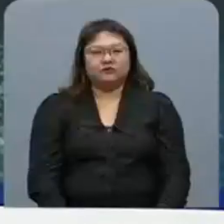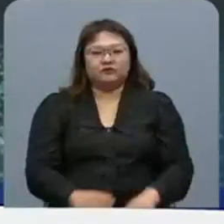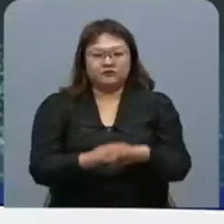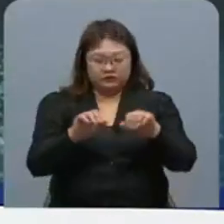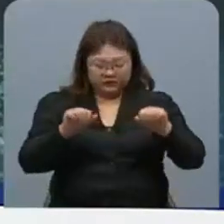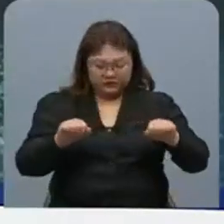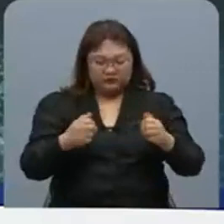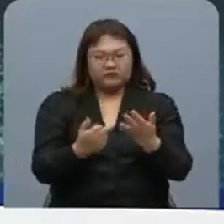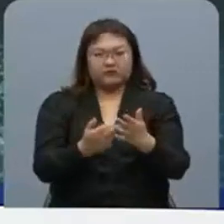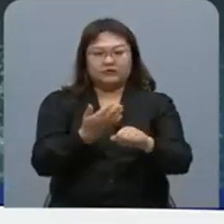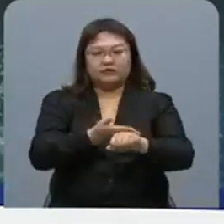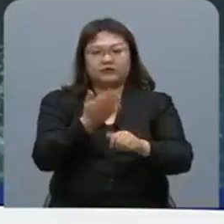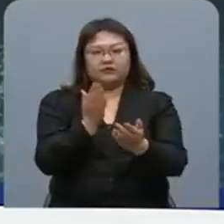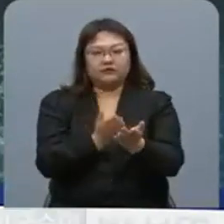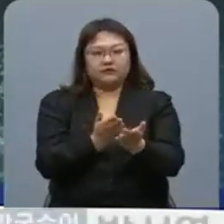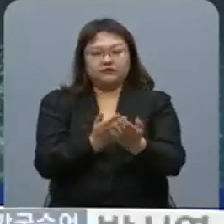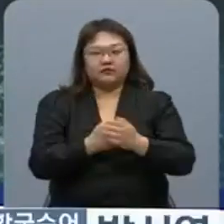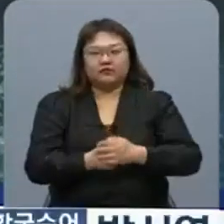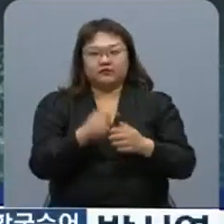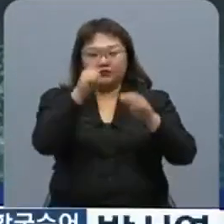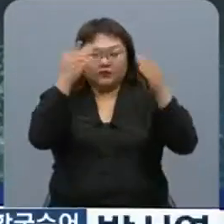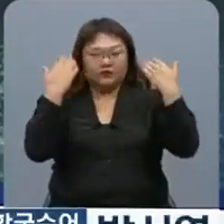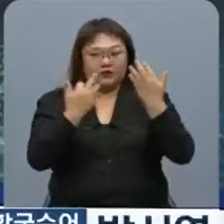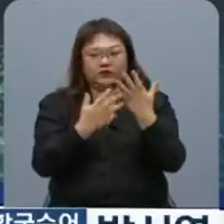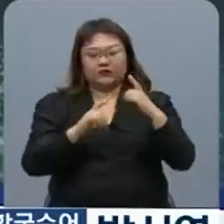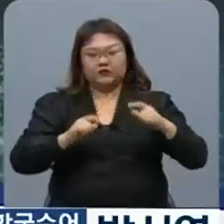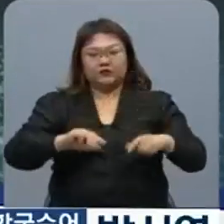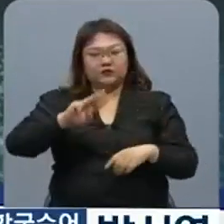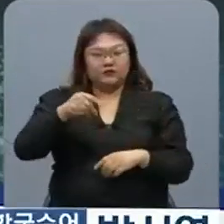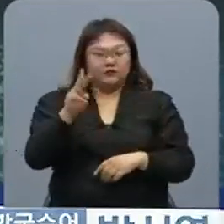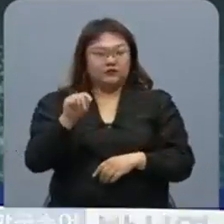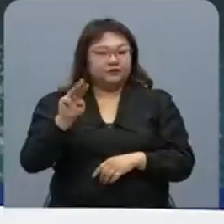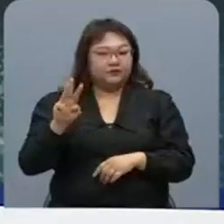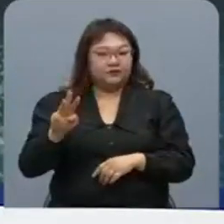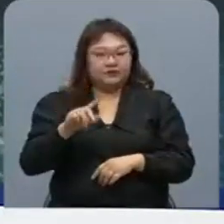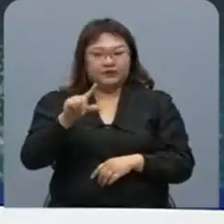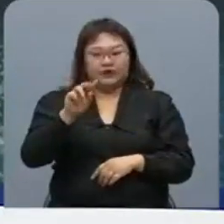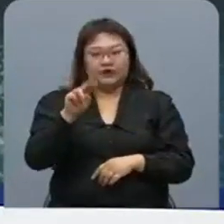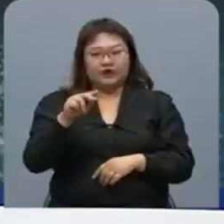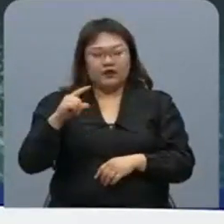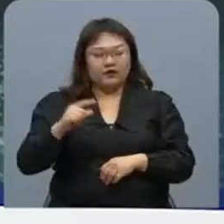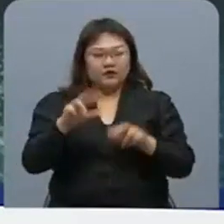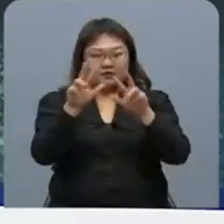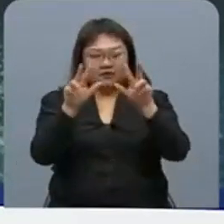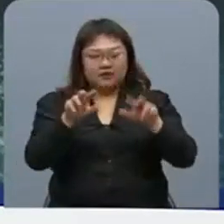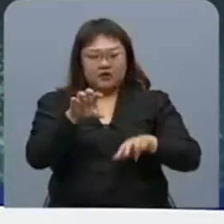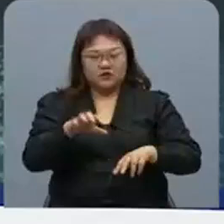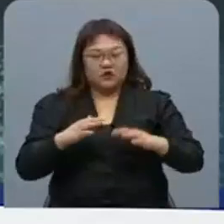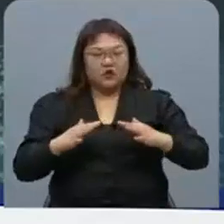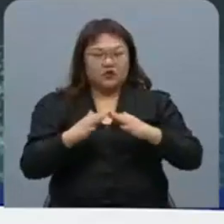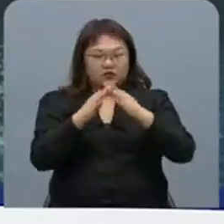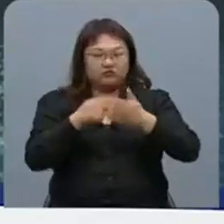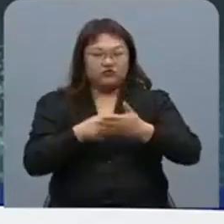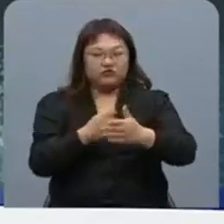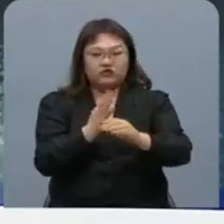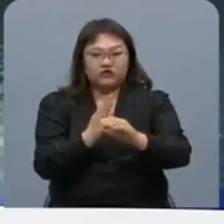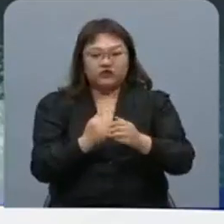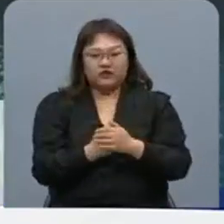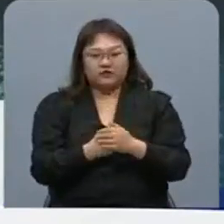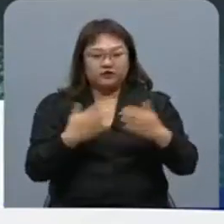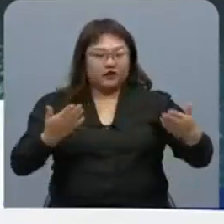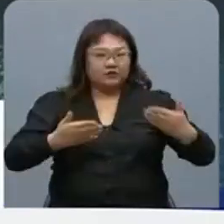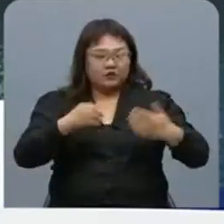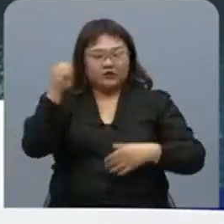여러분 안녕하십니까? 제주 9시 뉴스입니다. 정부가 제주에 300메가와트급 LNG 발전소 건설을 추진하고 있습니다.